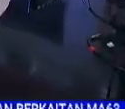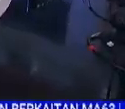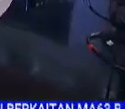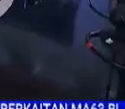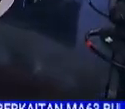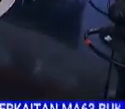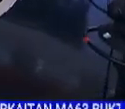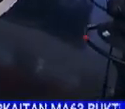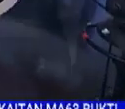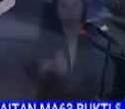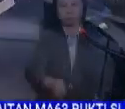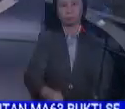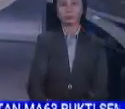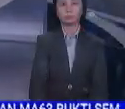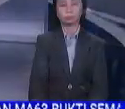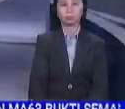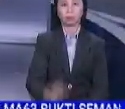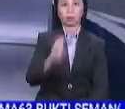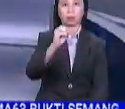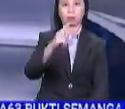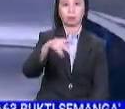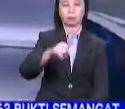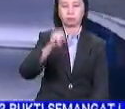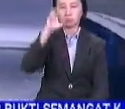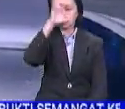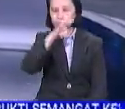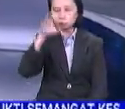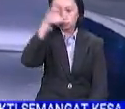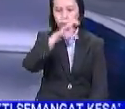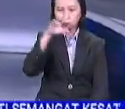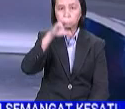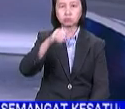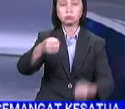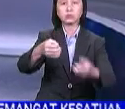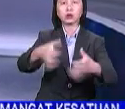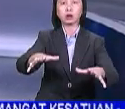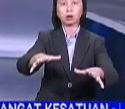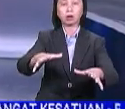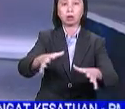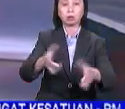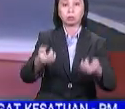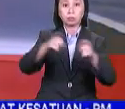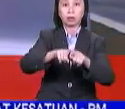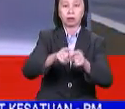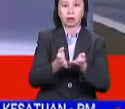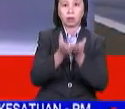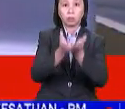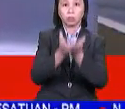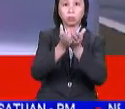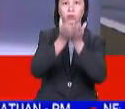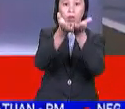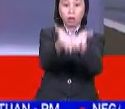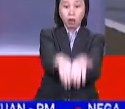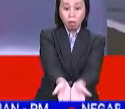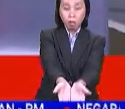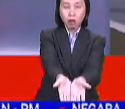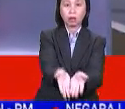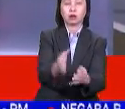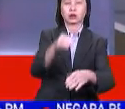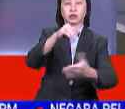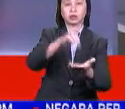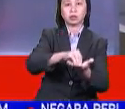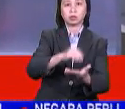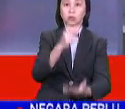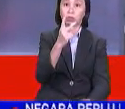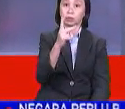Assalamualaikum dan salam sejahtera. Operasi cari lamat mangsa yang masih hilang dalam kejadian bot karam di Tanjung Balau, Kota